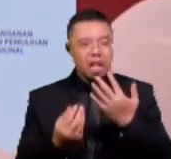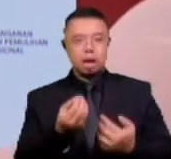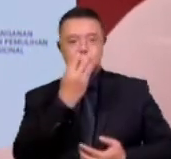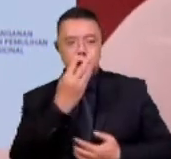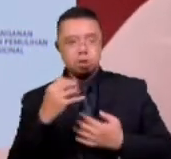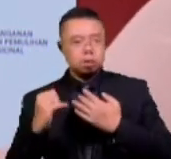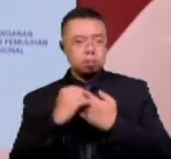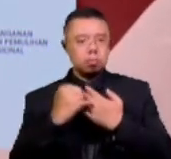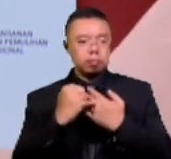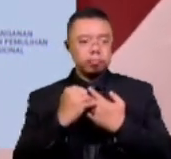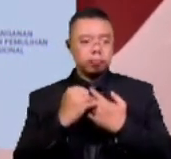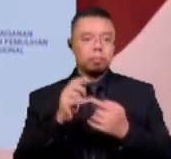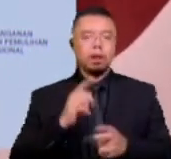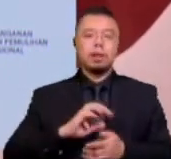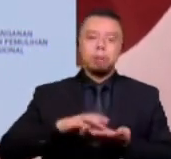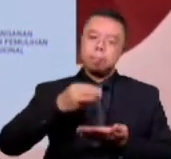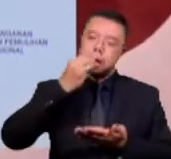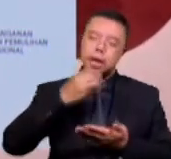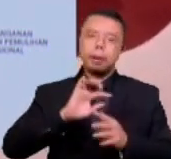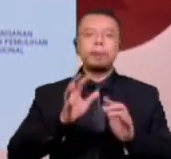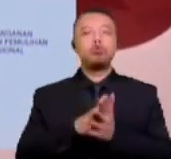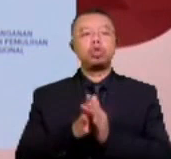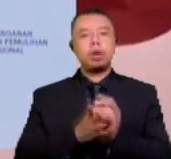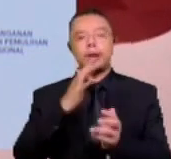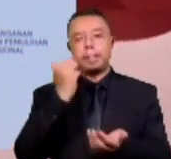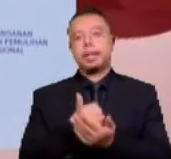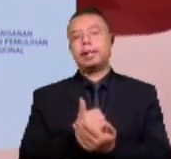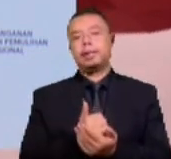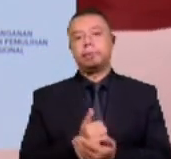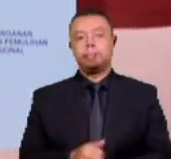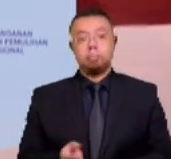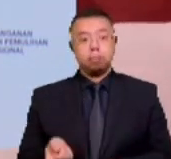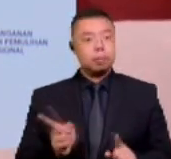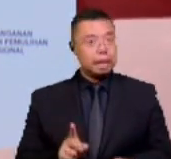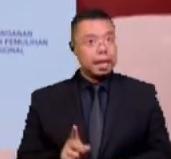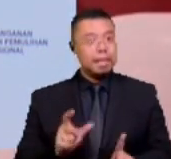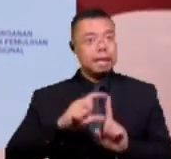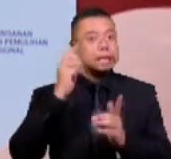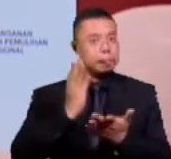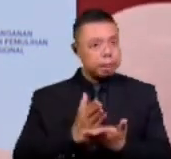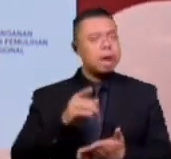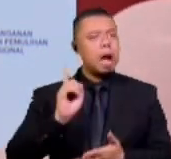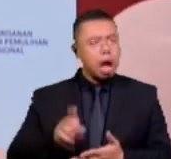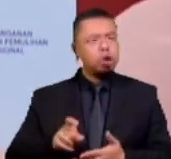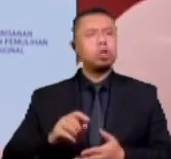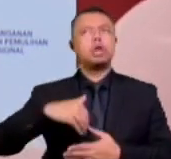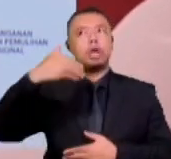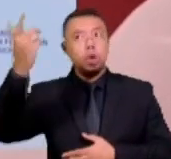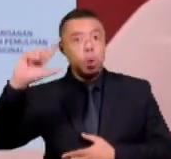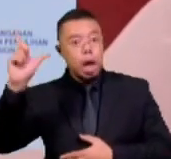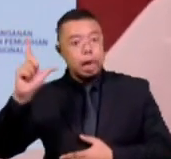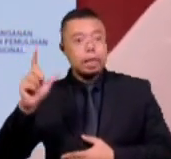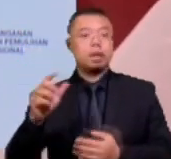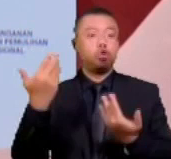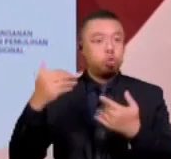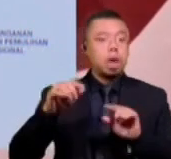yang bisa masuk. Kemudian kalau kita mau makan atau mau apa, itu cuci tangan itu penting. Jadi disiplin itu sebetulnya di luar negeri dilakukan, di kita